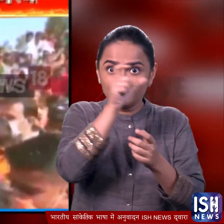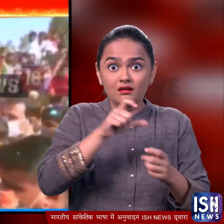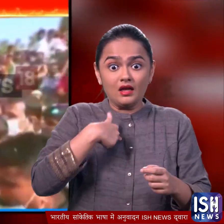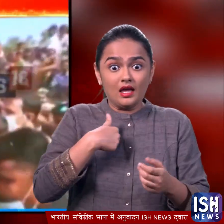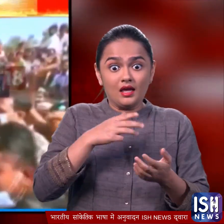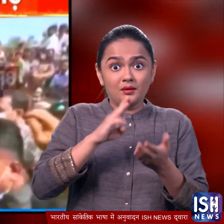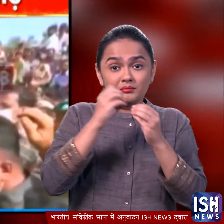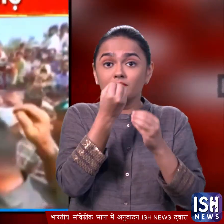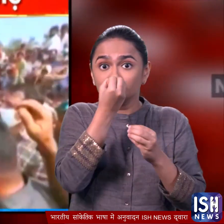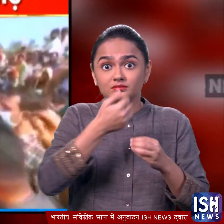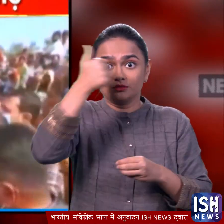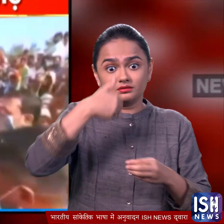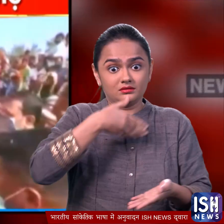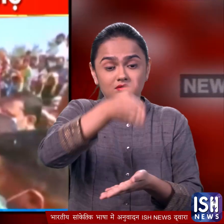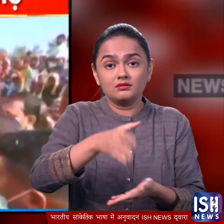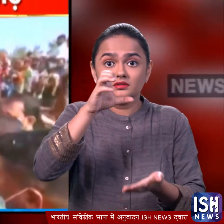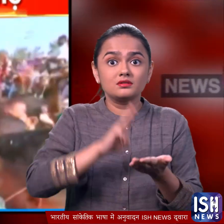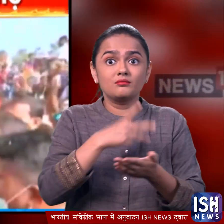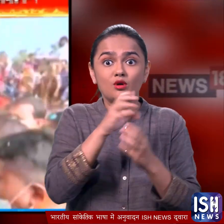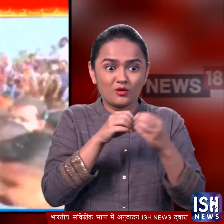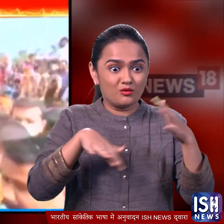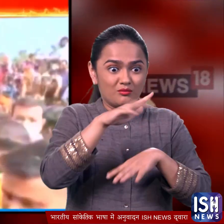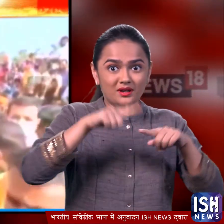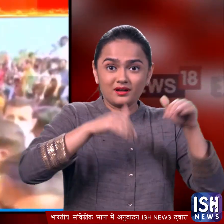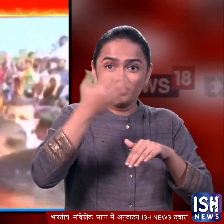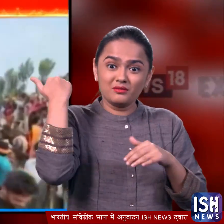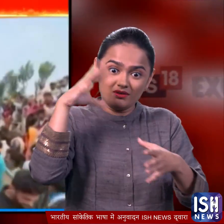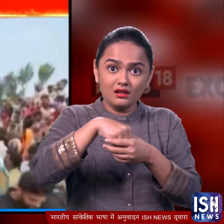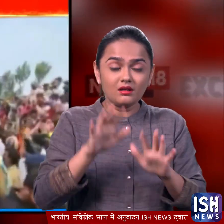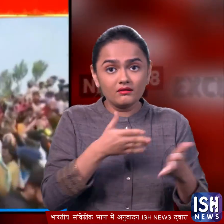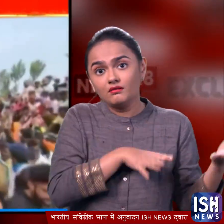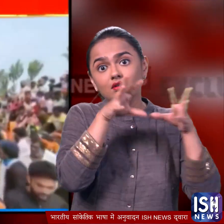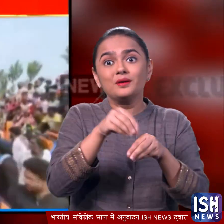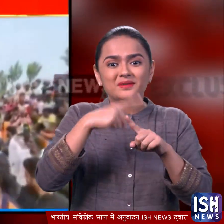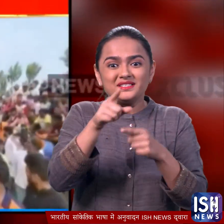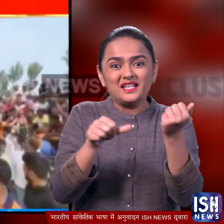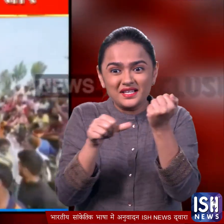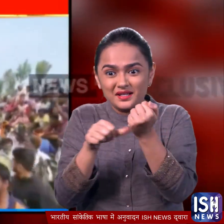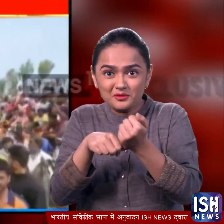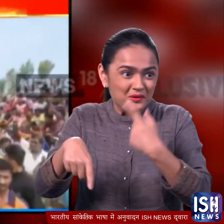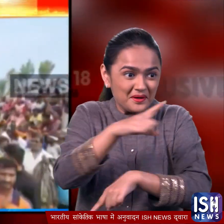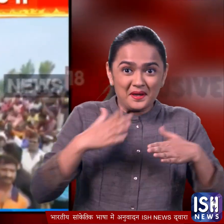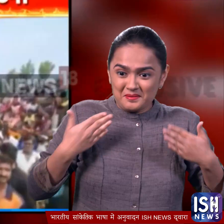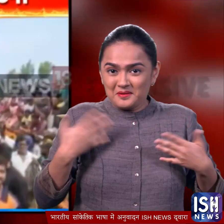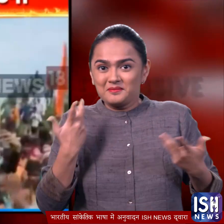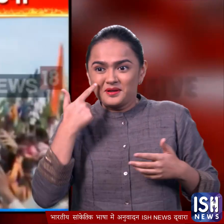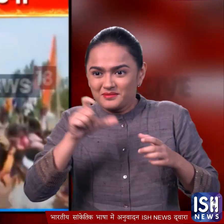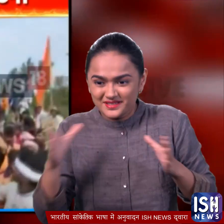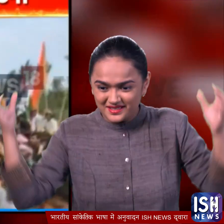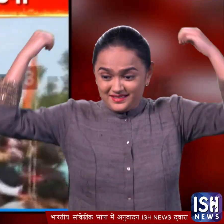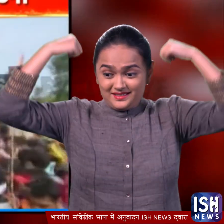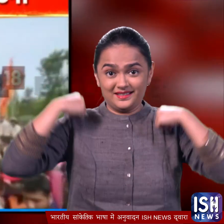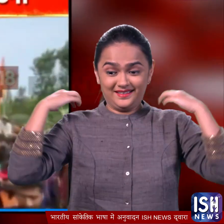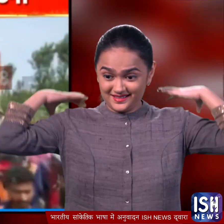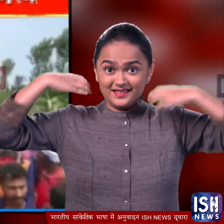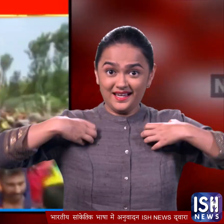भी उसमें हिस्सा लेने पहुंचे, जो मुख्यमंत्री बसवराज बोम्मई के राजनीतिक सचिव भी हैं। जिसके बाद उनके समर्थकों ने जोश में आकर उन्हें अपने कंधों पर बैठा